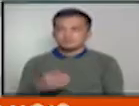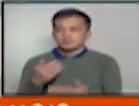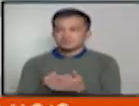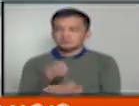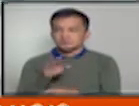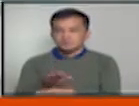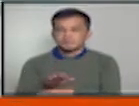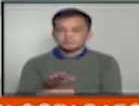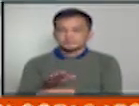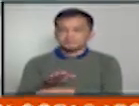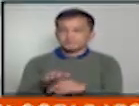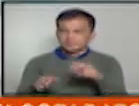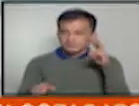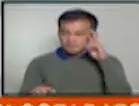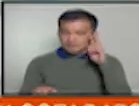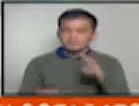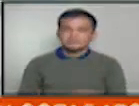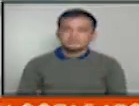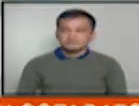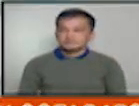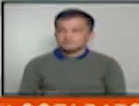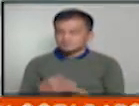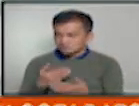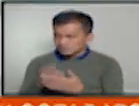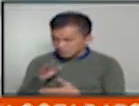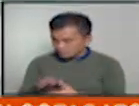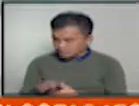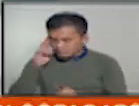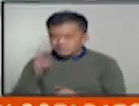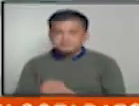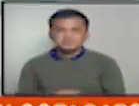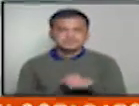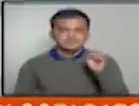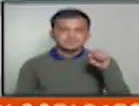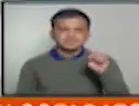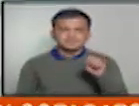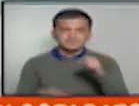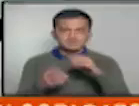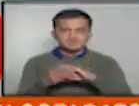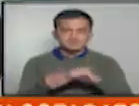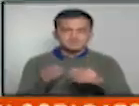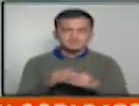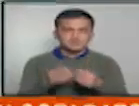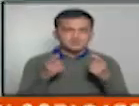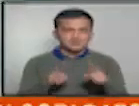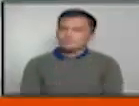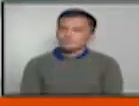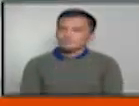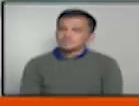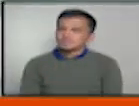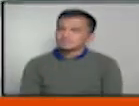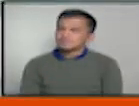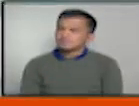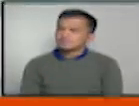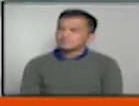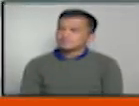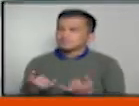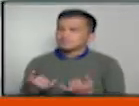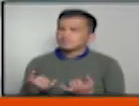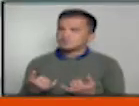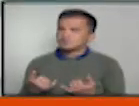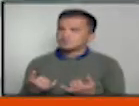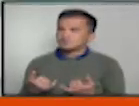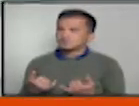inyo, Sir Victor. Magandang tanghali po, Sir Raffy. Sir, pakikwento, ano bang nangyari dyan sa video? Papunta po ako sa